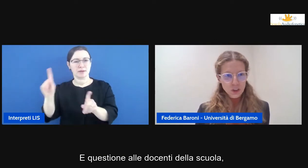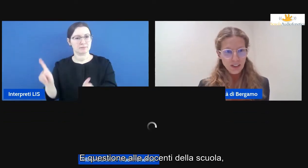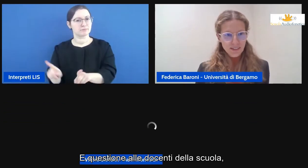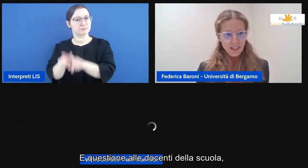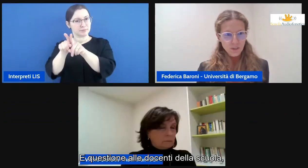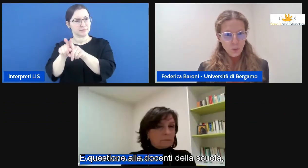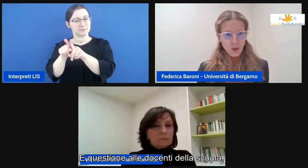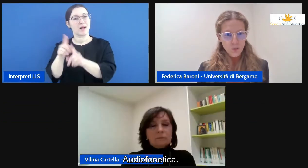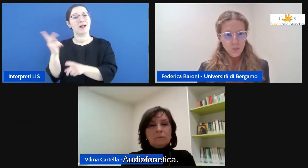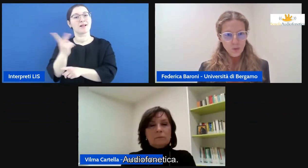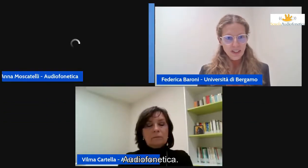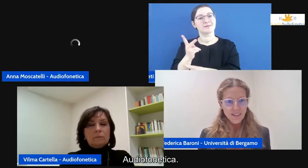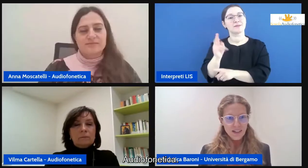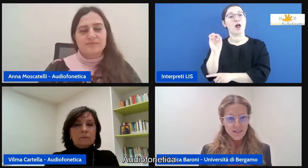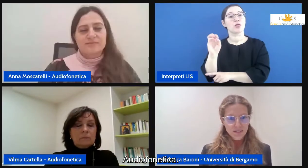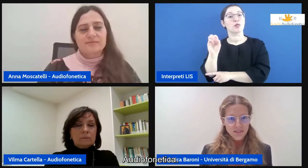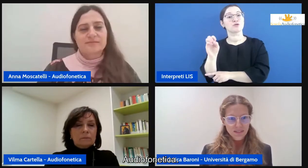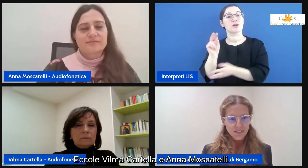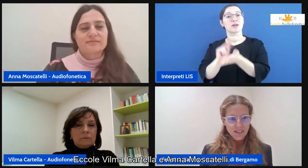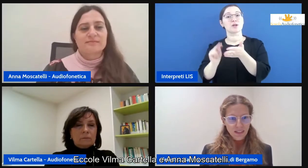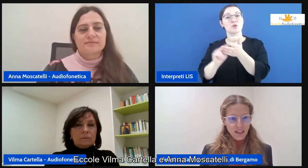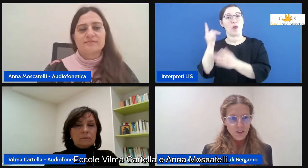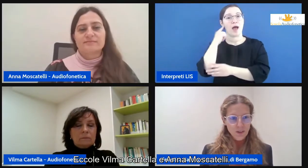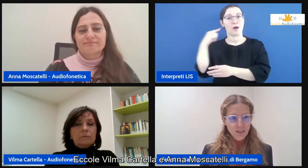alle docenti della scuola audiofonetica